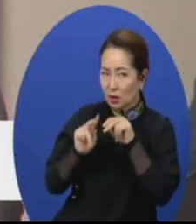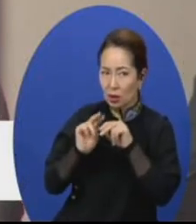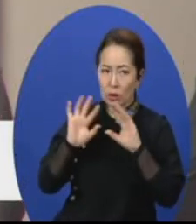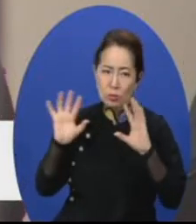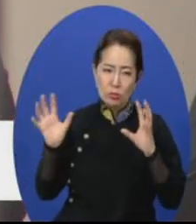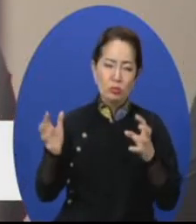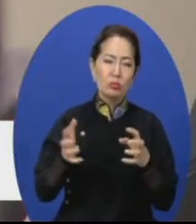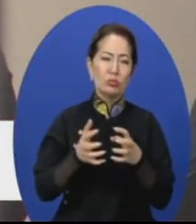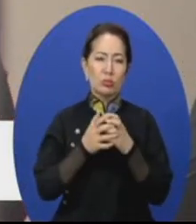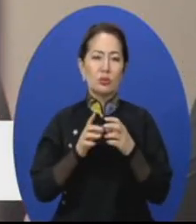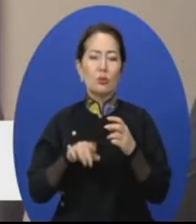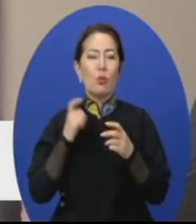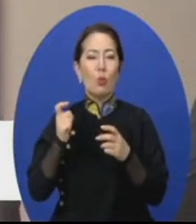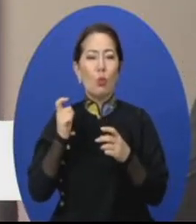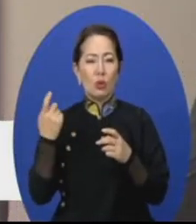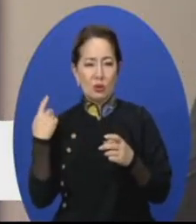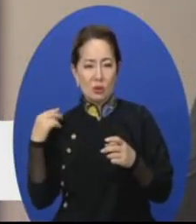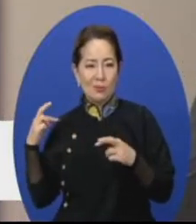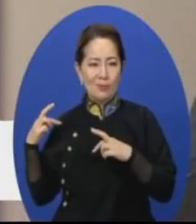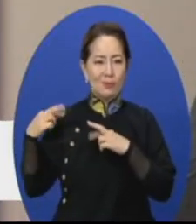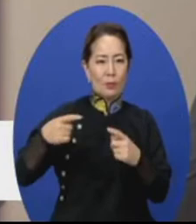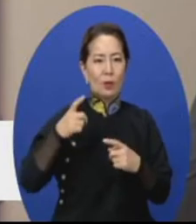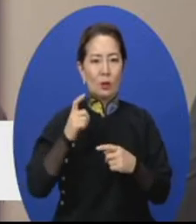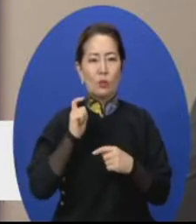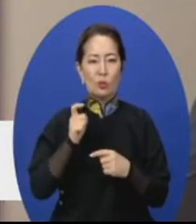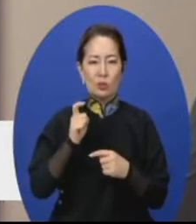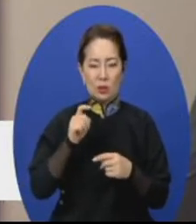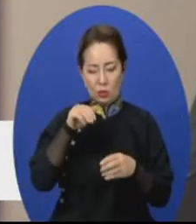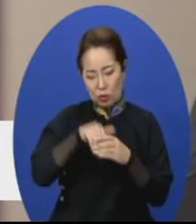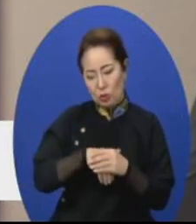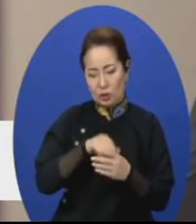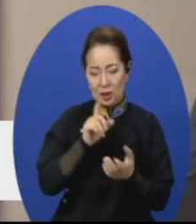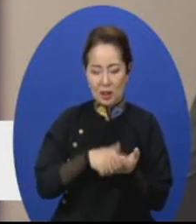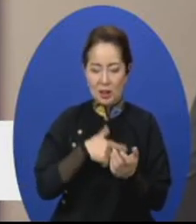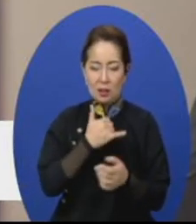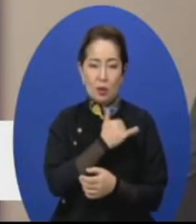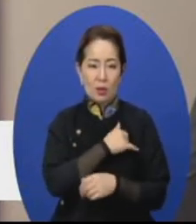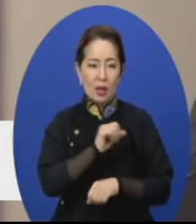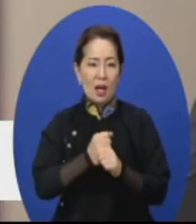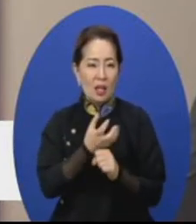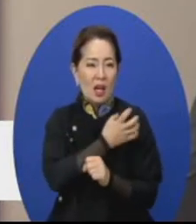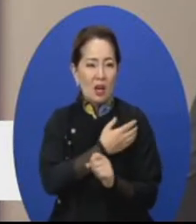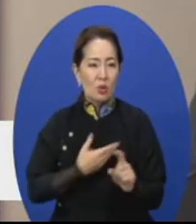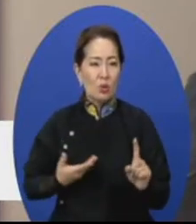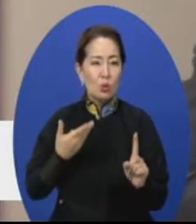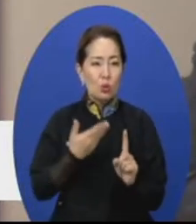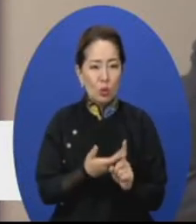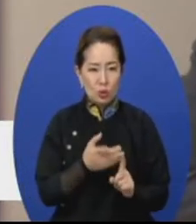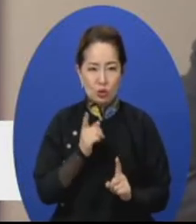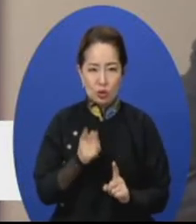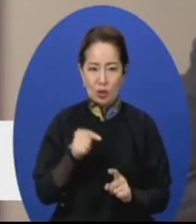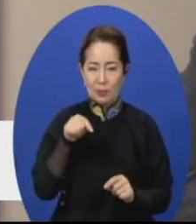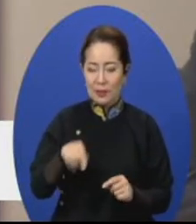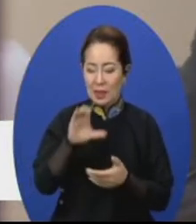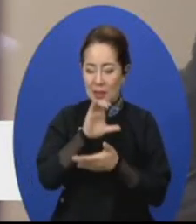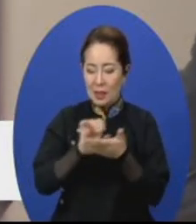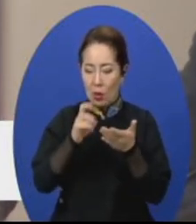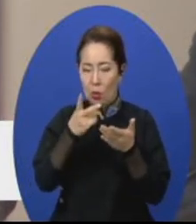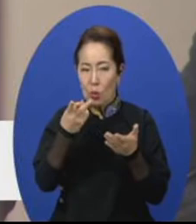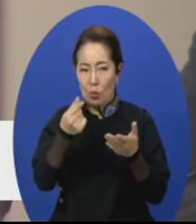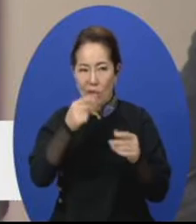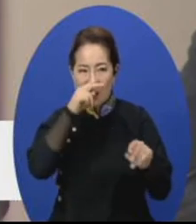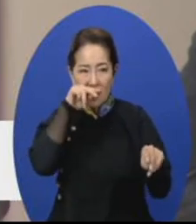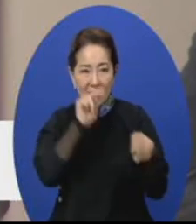буцаан шилжүүлэх чиглэлээр ажиллахыг би бас одоо шатар сайд мэрэгжлийн хяналтын хамт олон удирдлага та бүхэнд бас үүрэг болгож байна. Энэ санхүүгийн